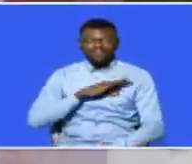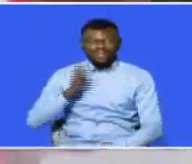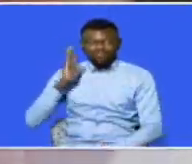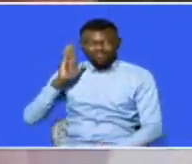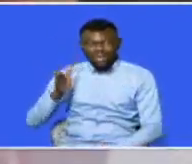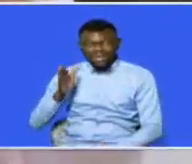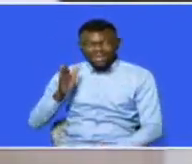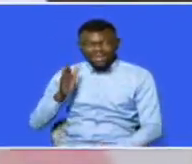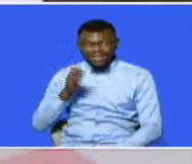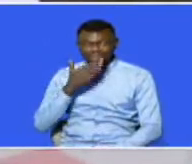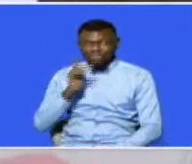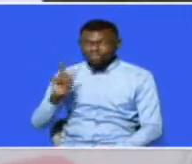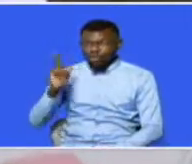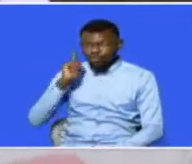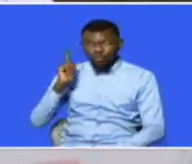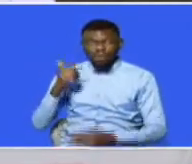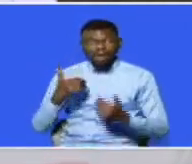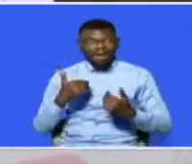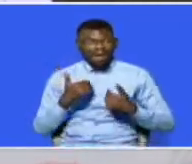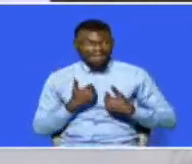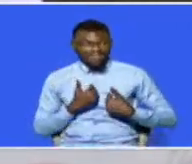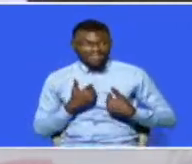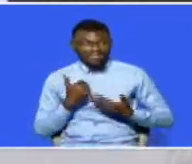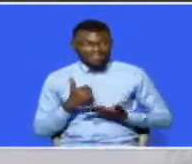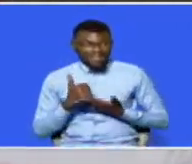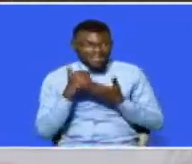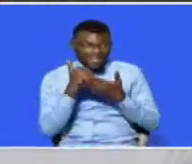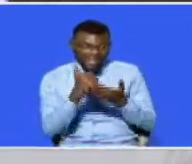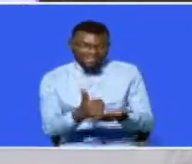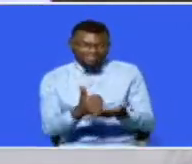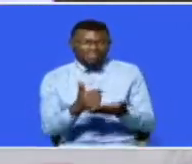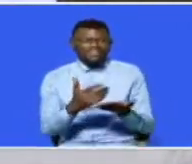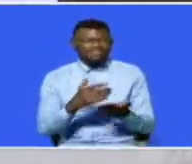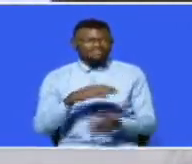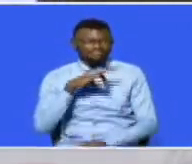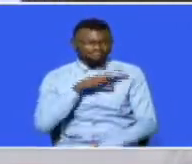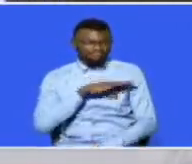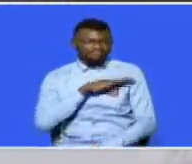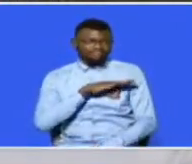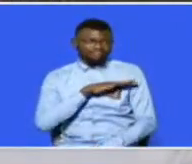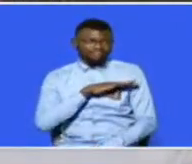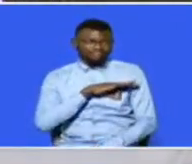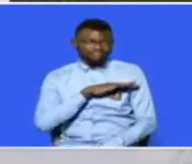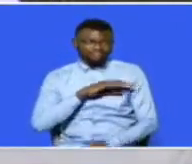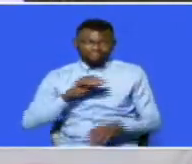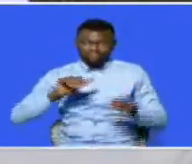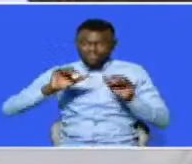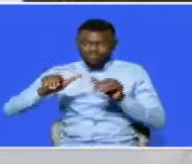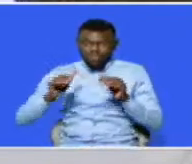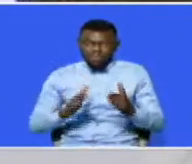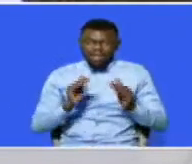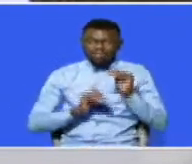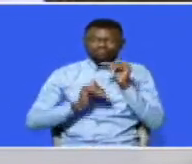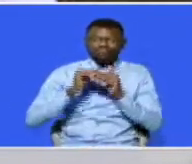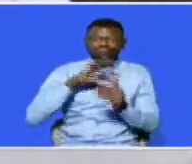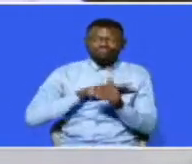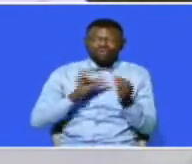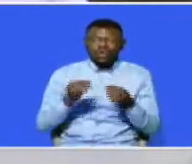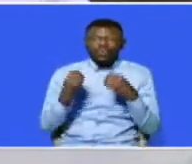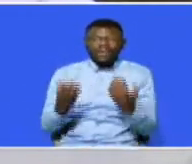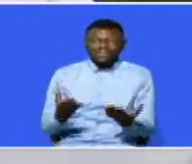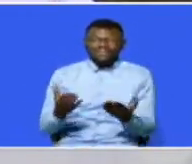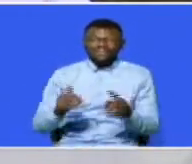sheria ya kuleta kitu inaitwa guaranteed minimum returns kwa sheria ya ukulima, Agriculture Act.